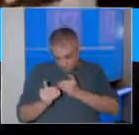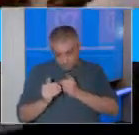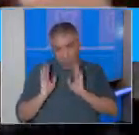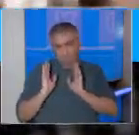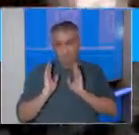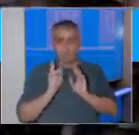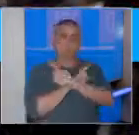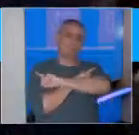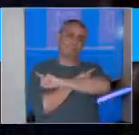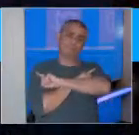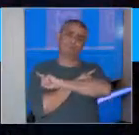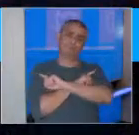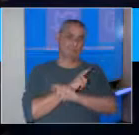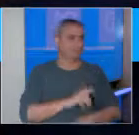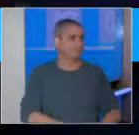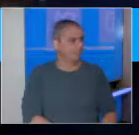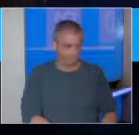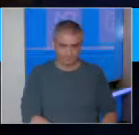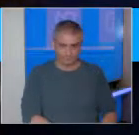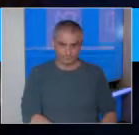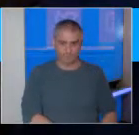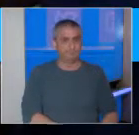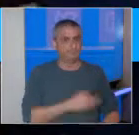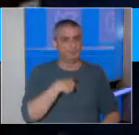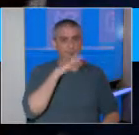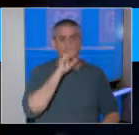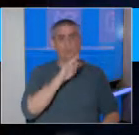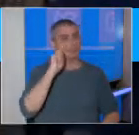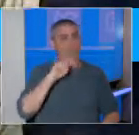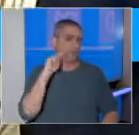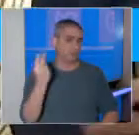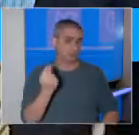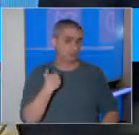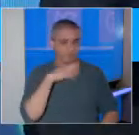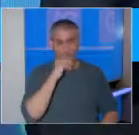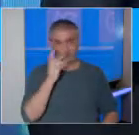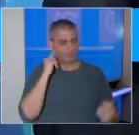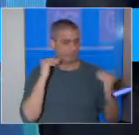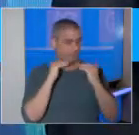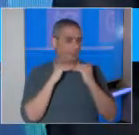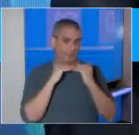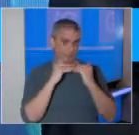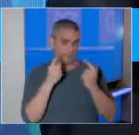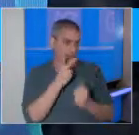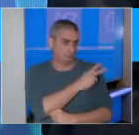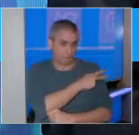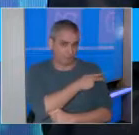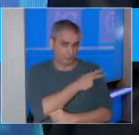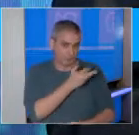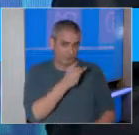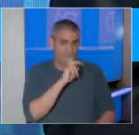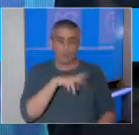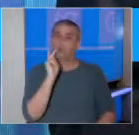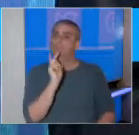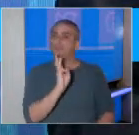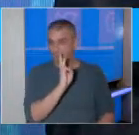כוחות ענקיים של המשטרה נמצאים עשרות מטרים משם. אז תראה, בוא נדבר גם על הצד השני. אנחנו מדברים על תיאום בין המשטרה, וזה לקובי